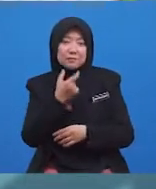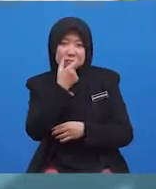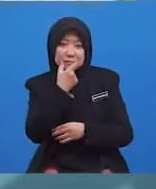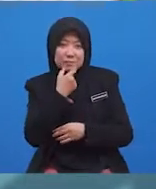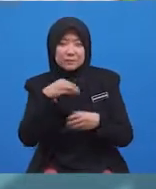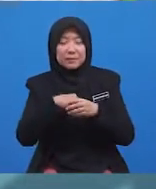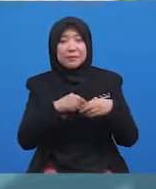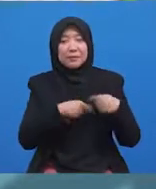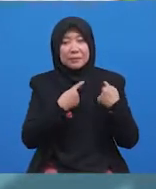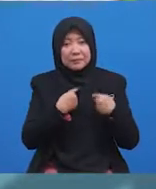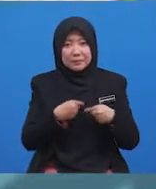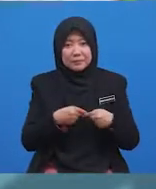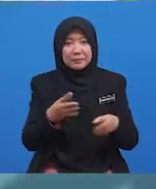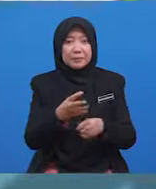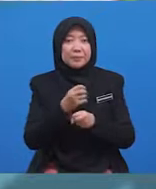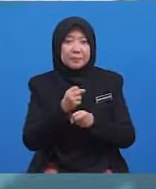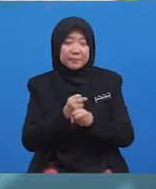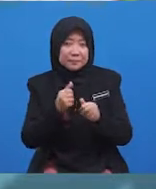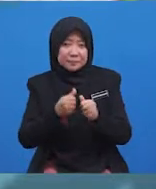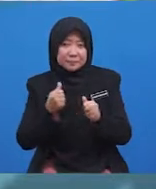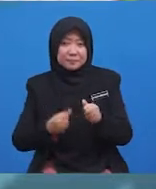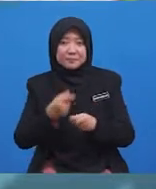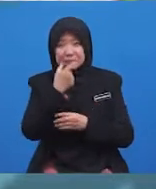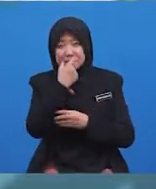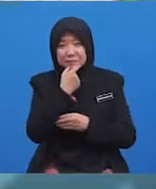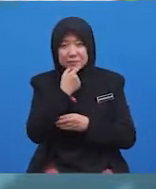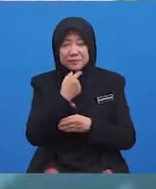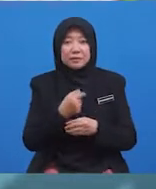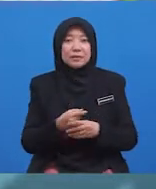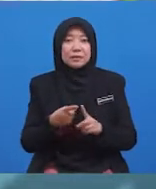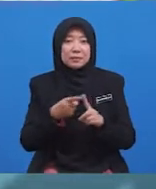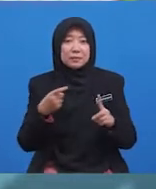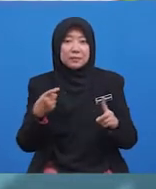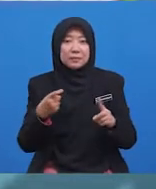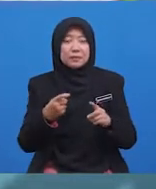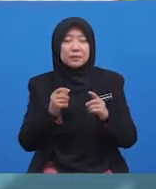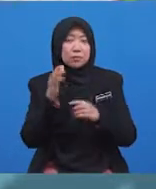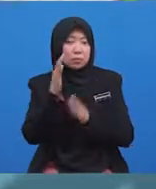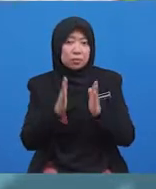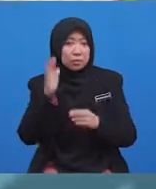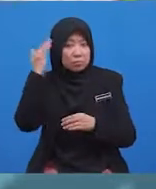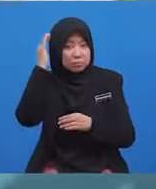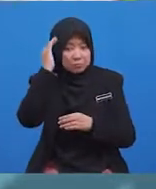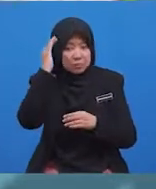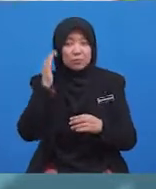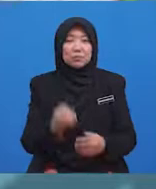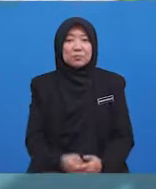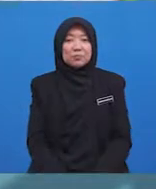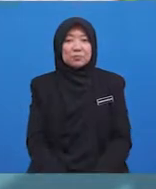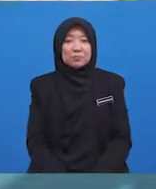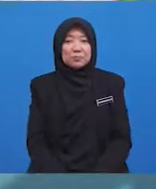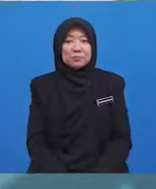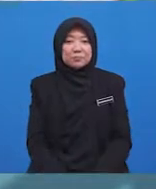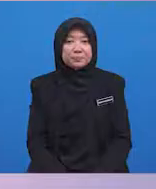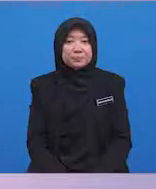di samping dapat mengelakkan kesedihan tersebut daripada dihidu oleh orang lain.